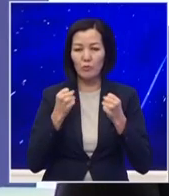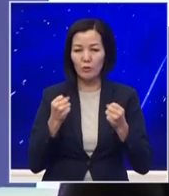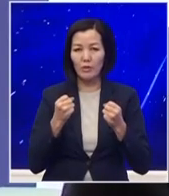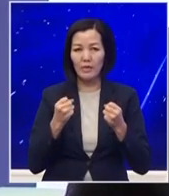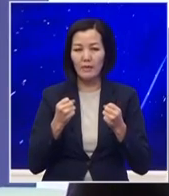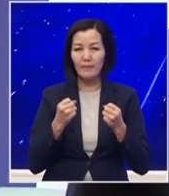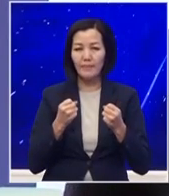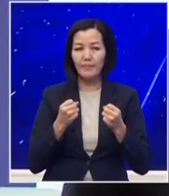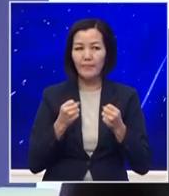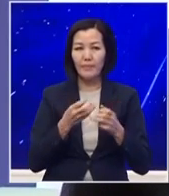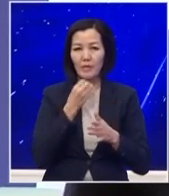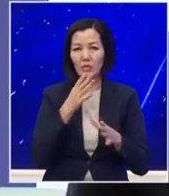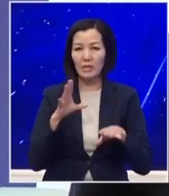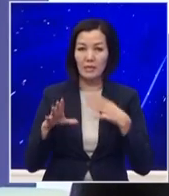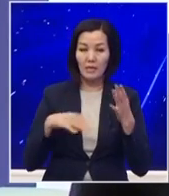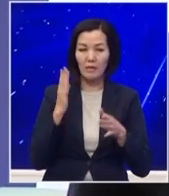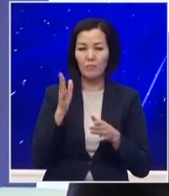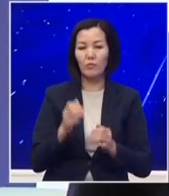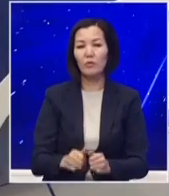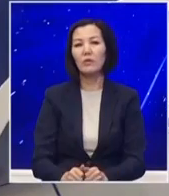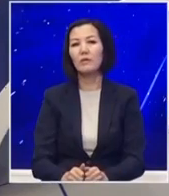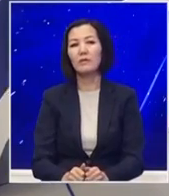спортшыларымыз соған жақсы дайындықта деп ойлаймын.